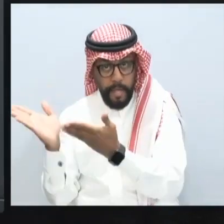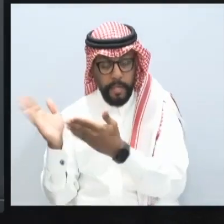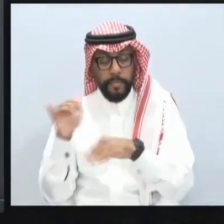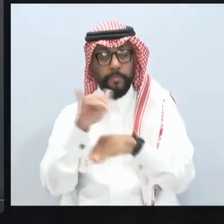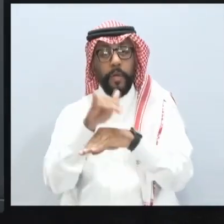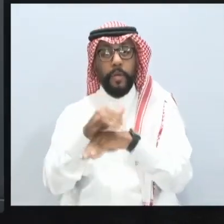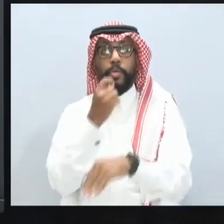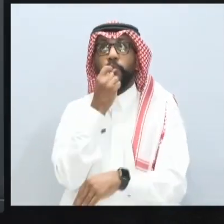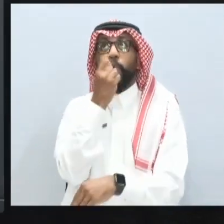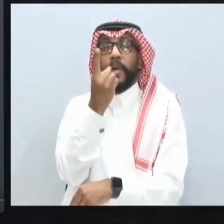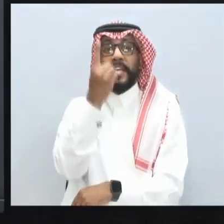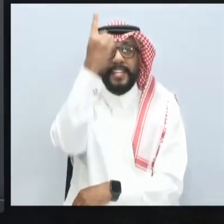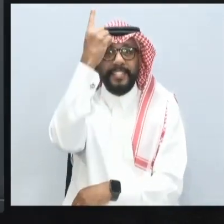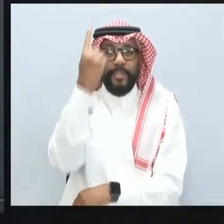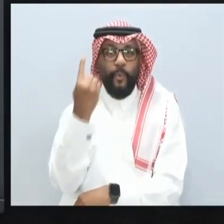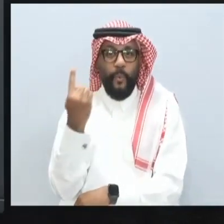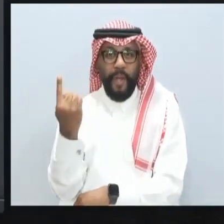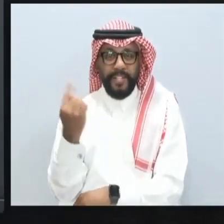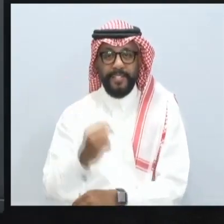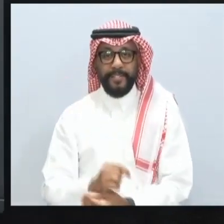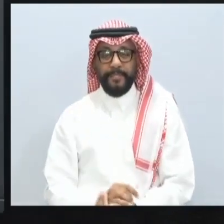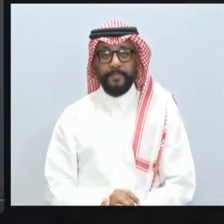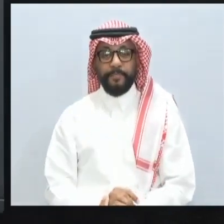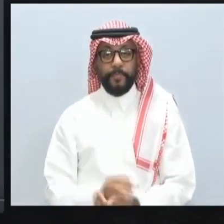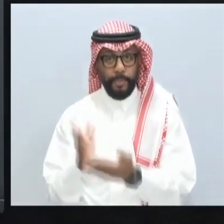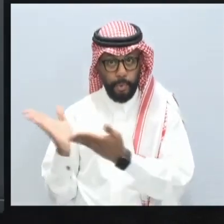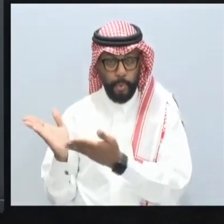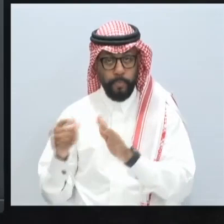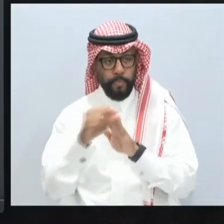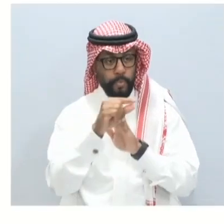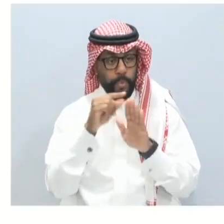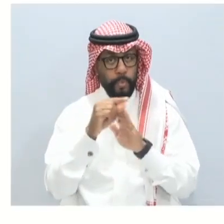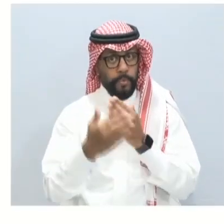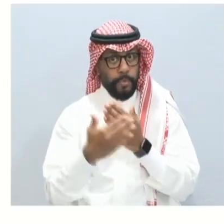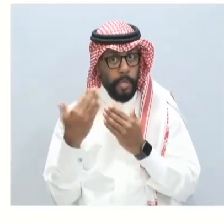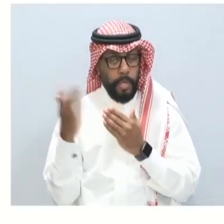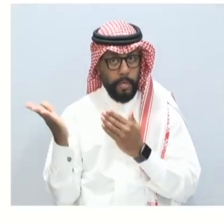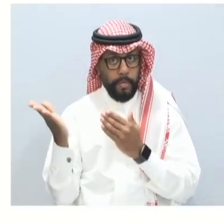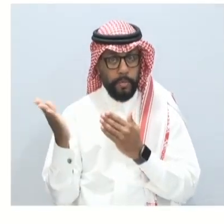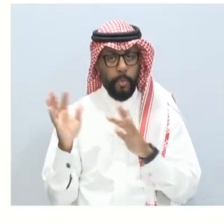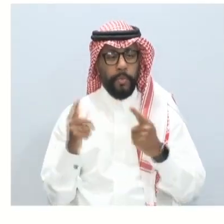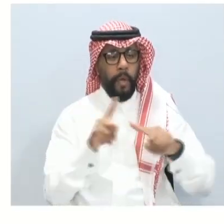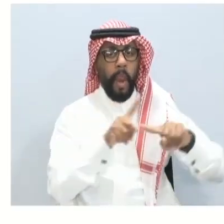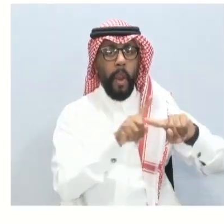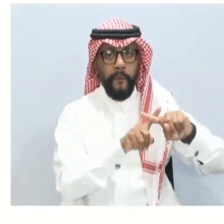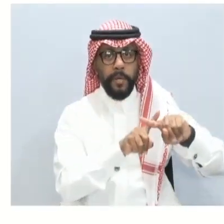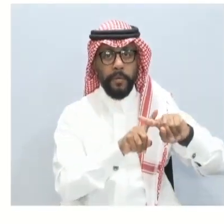توحيد واحد اهلا وسهلا بكم اليوم معنا وحده جديده ودرس جديد الكفر